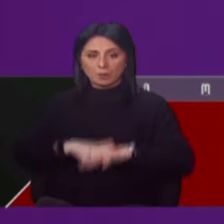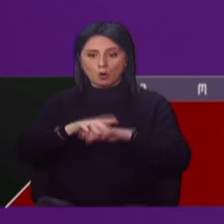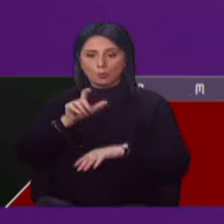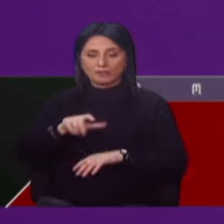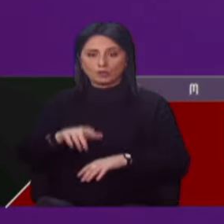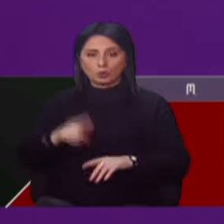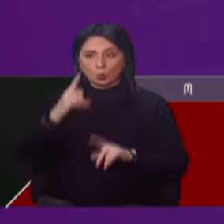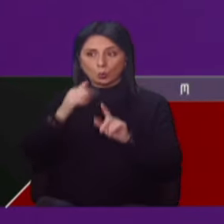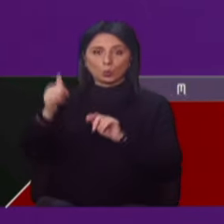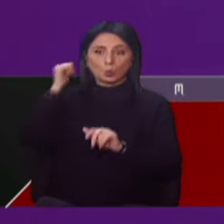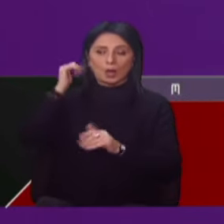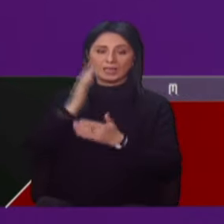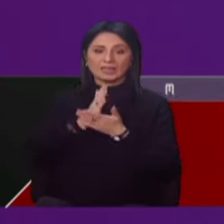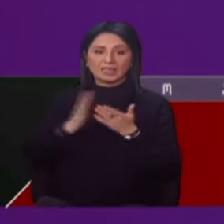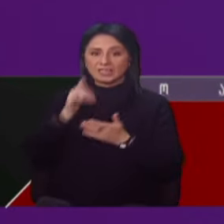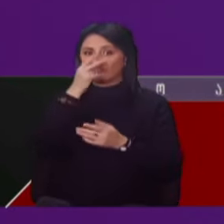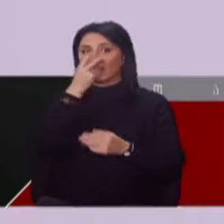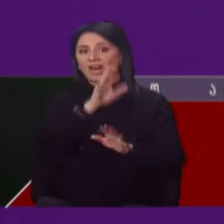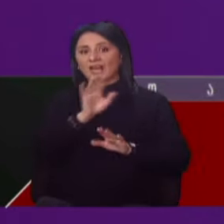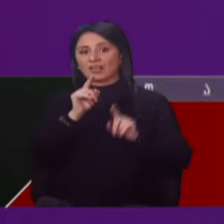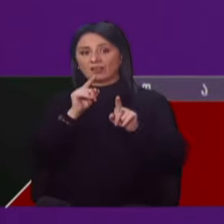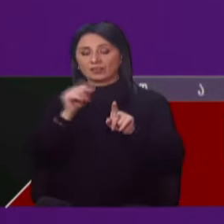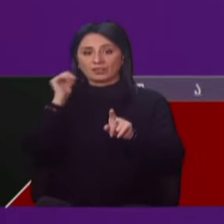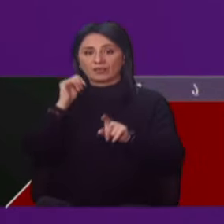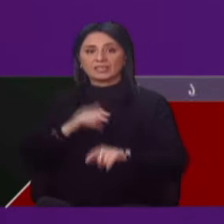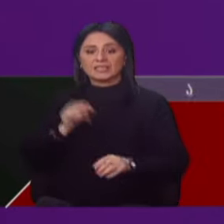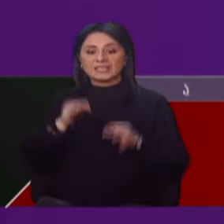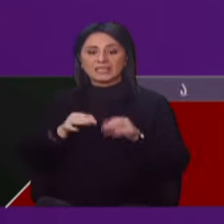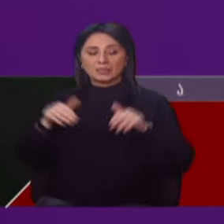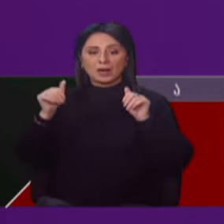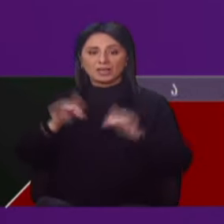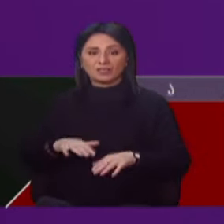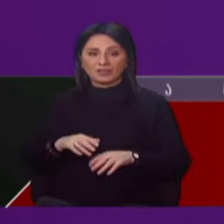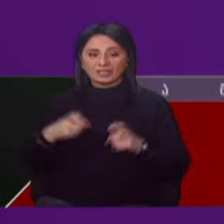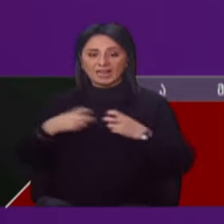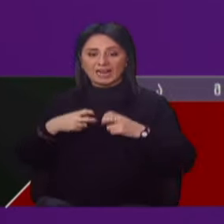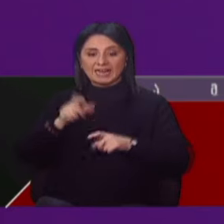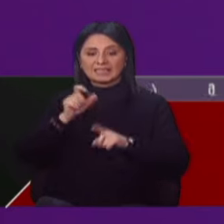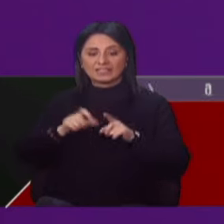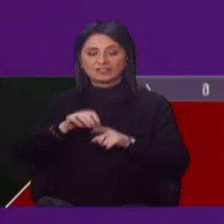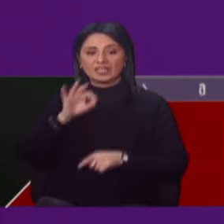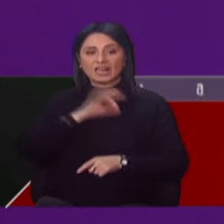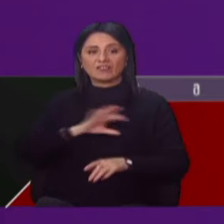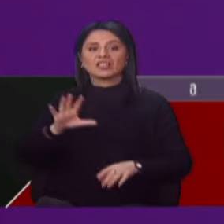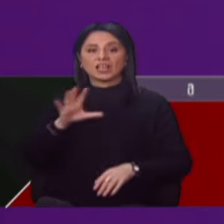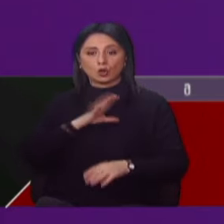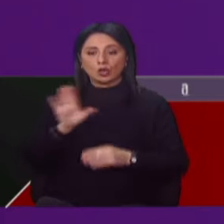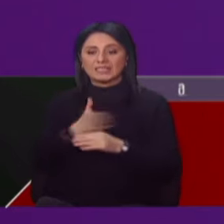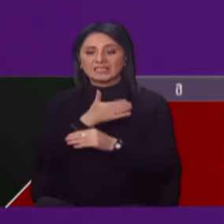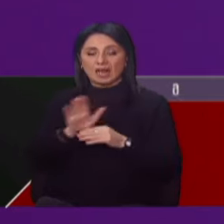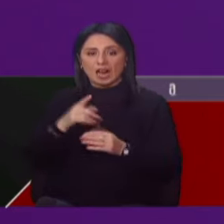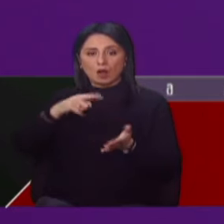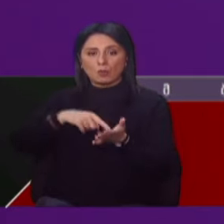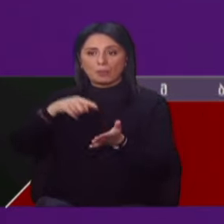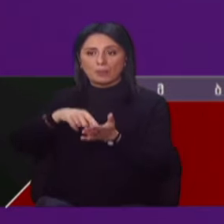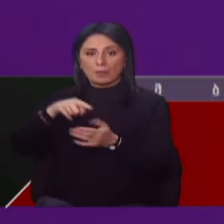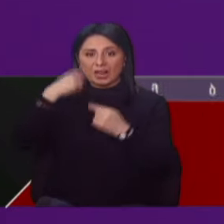მომიტინგეების უკან დგომი ნაწილი ვერ ხედავდა. სასამართლომ დაადგინა, რომ რეზინის ტყვიების გამოყენება მოხდა ცალკეულ